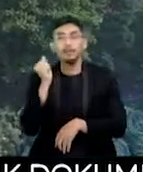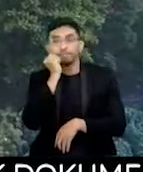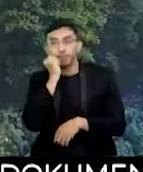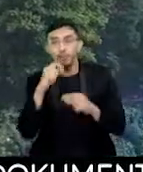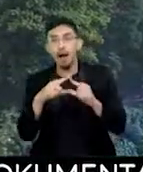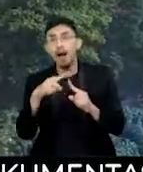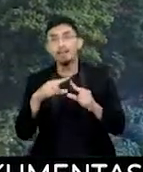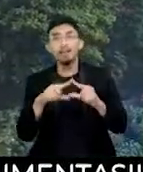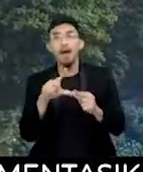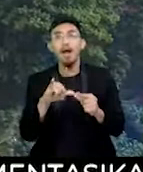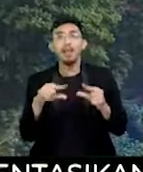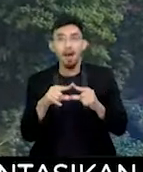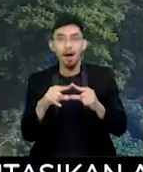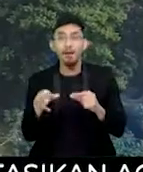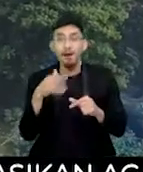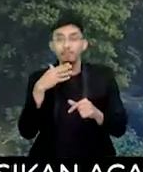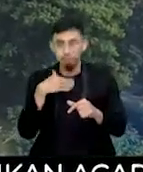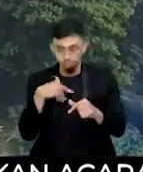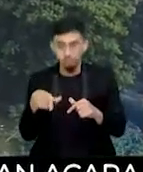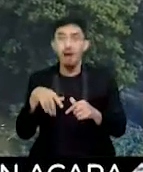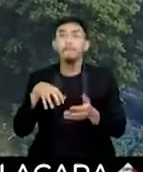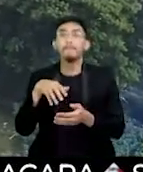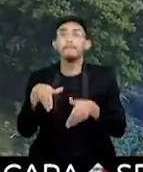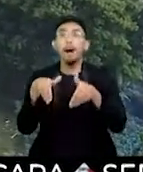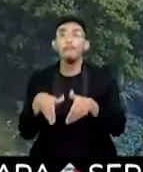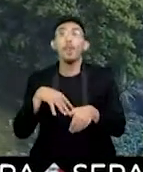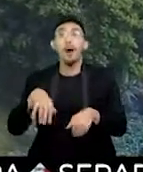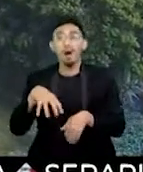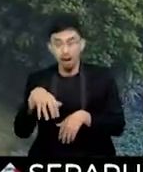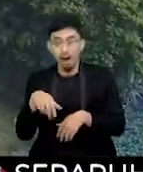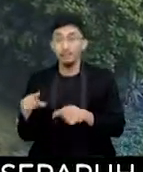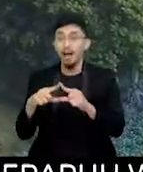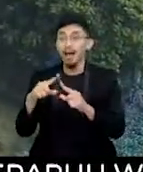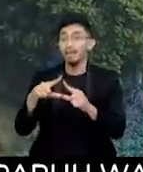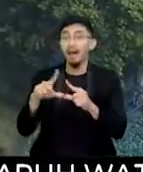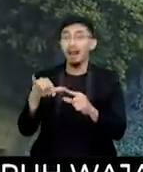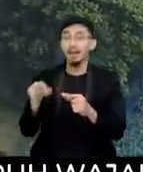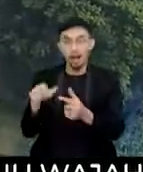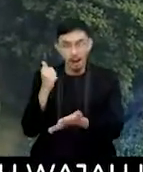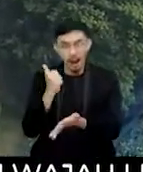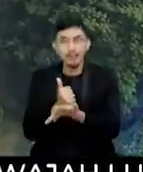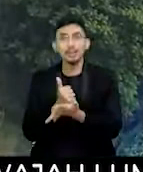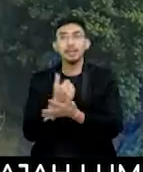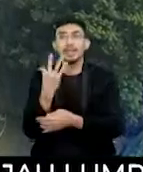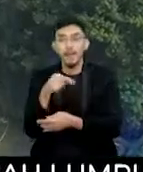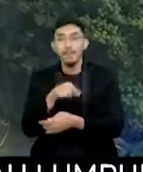Atalia Praneta Ridwan Kamil, yang memang ini merupakan kampung halamannya. Sehingga kami juga mendapatkan informasi pula bahwa